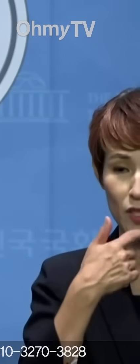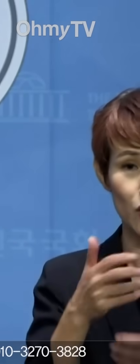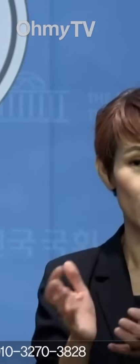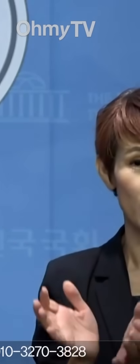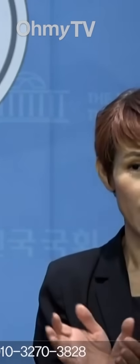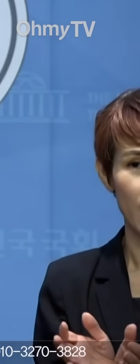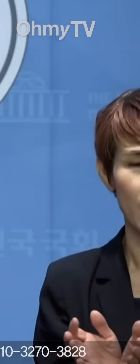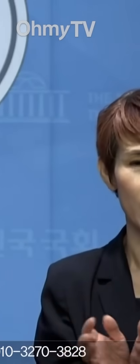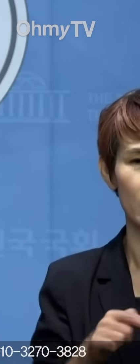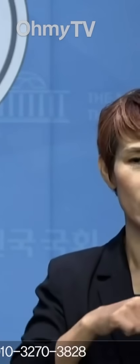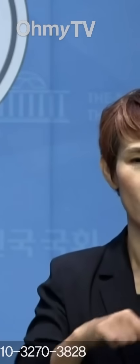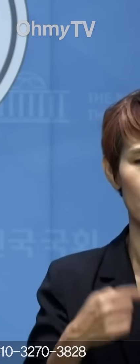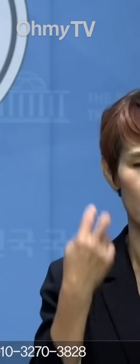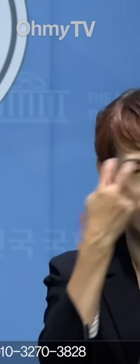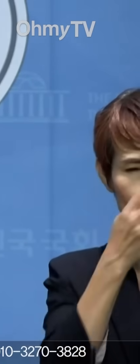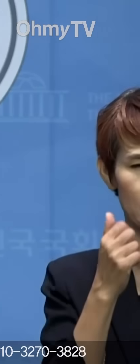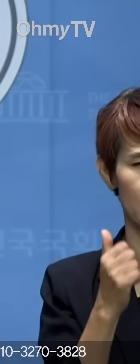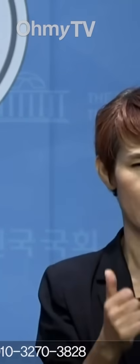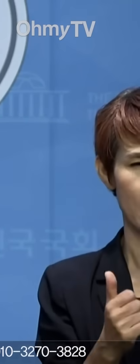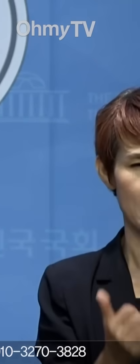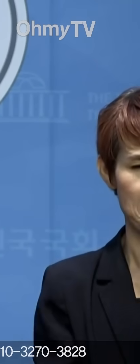더불어민주당 정치검찰